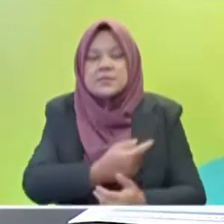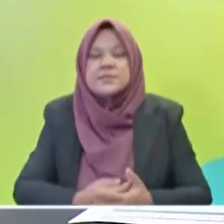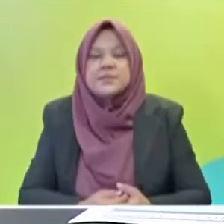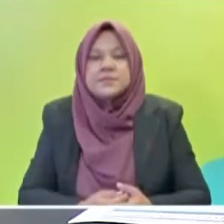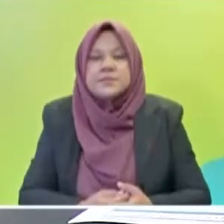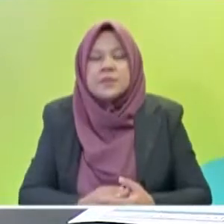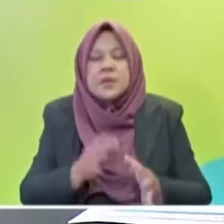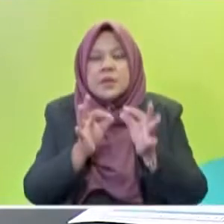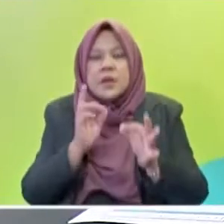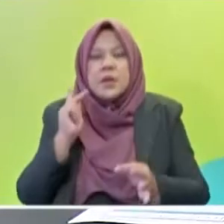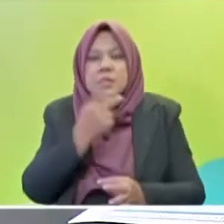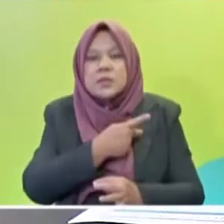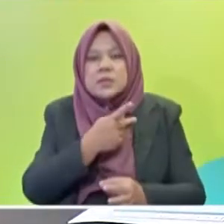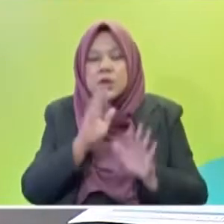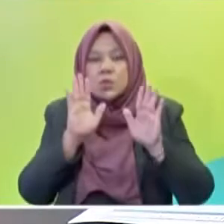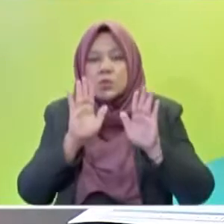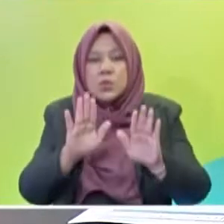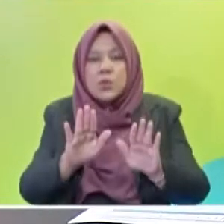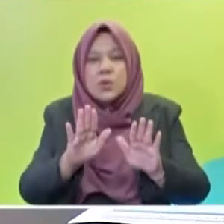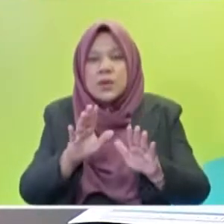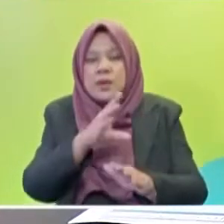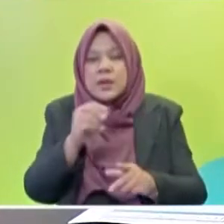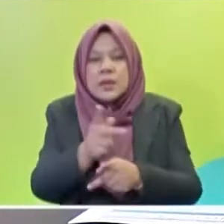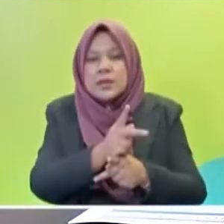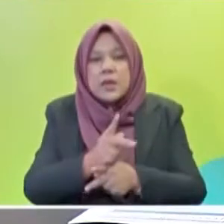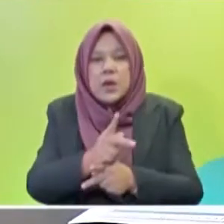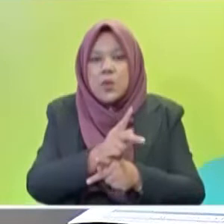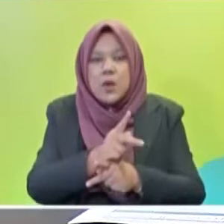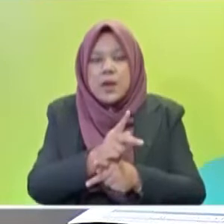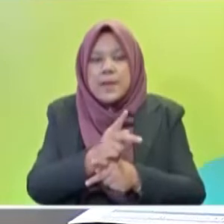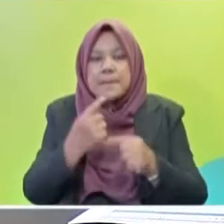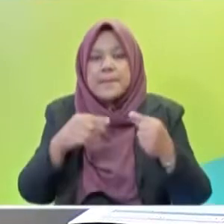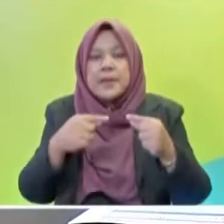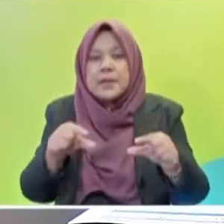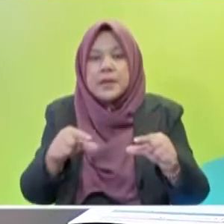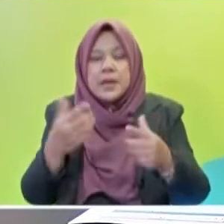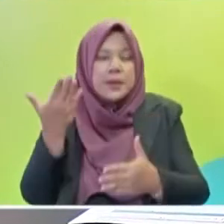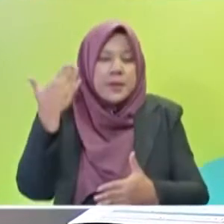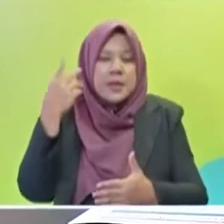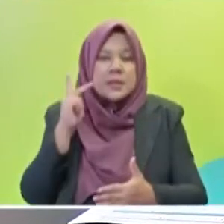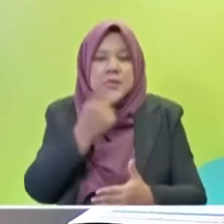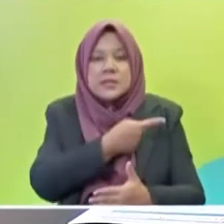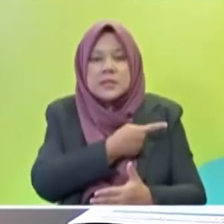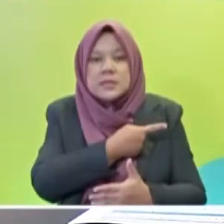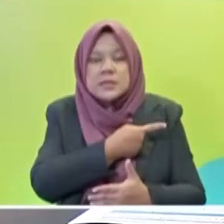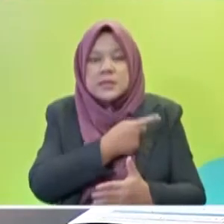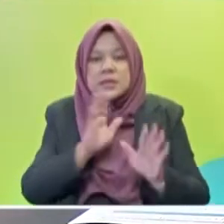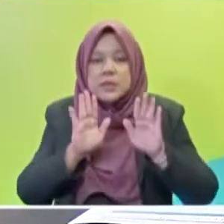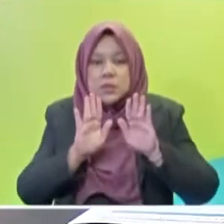kalau kita tolak dan juga Fit enak kau Aldi punya pergerakan di belakang kita sekitar